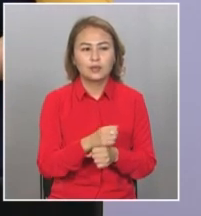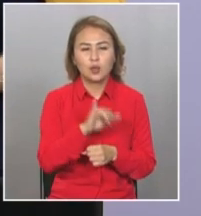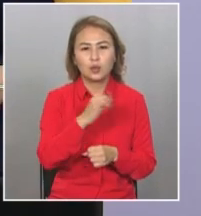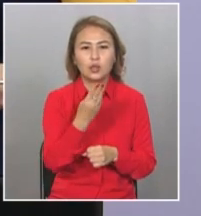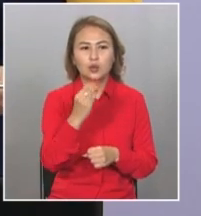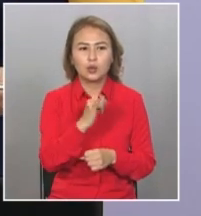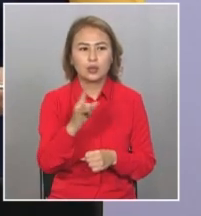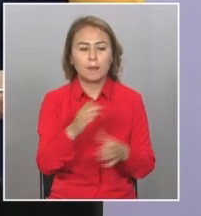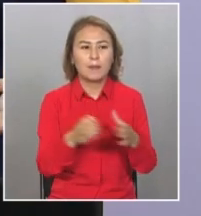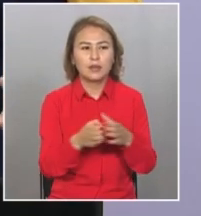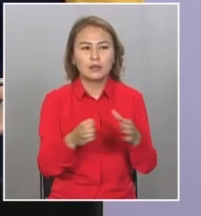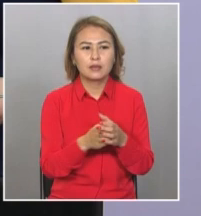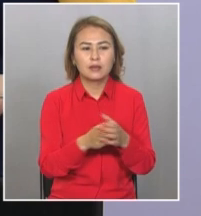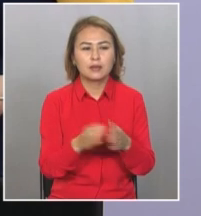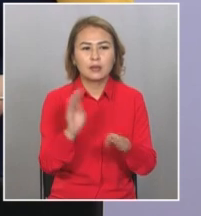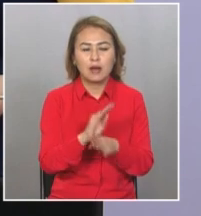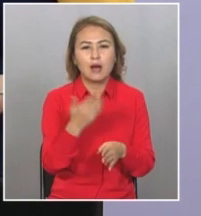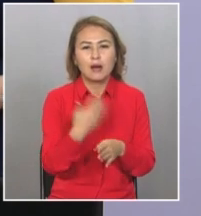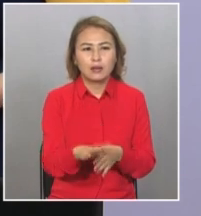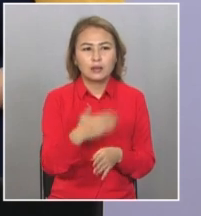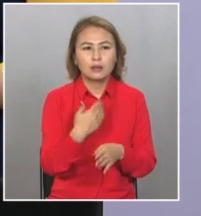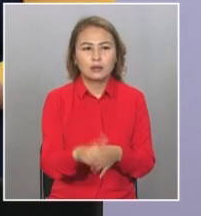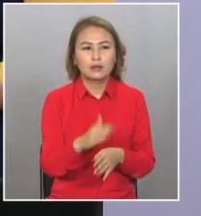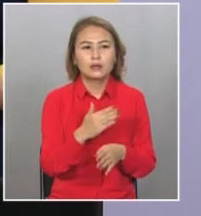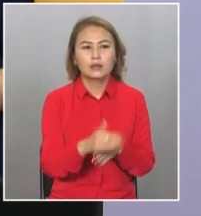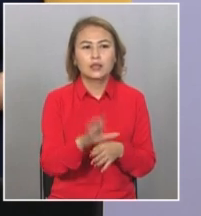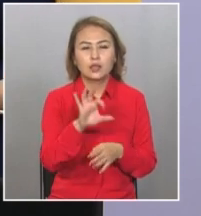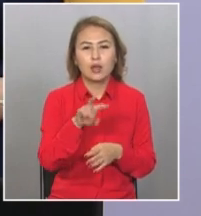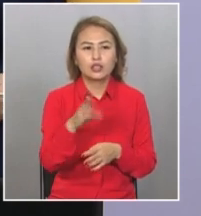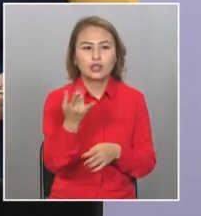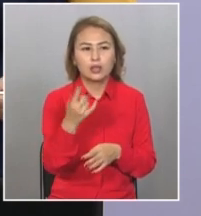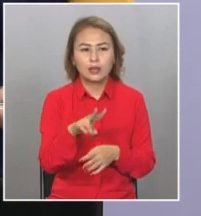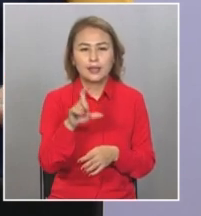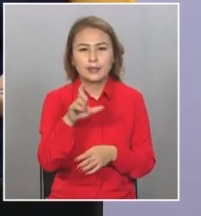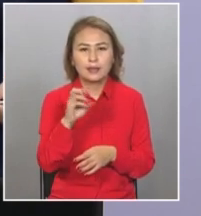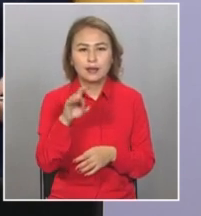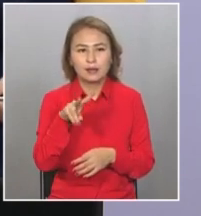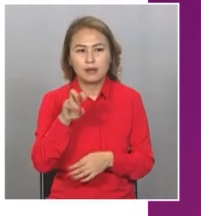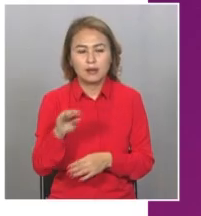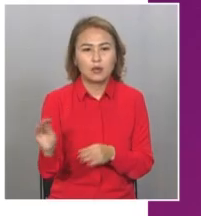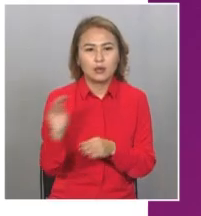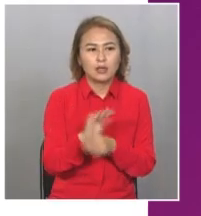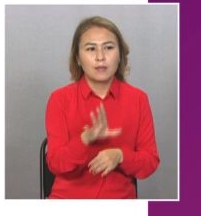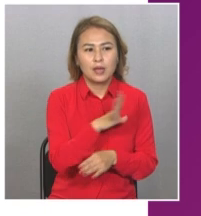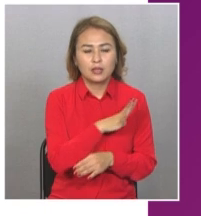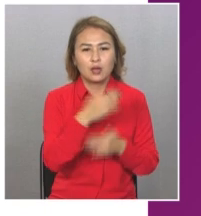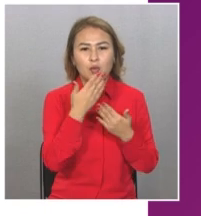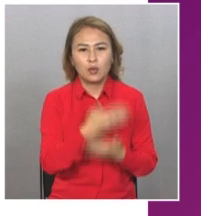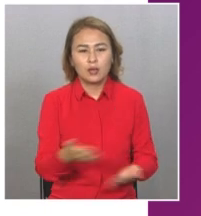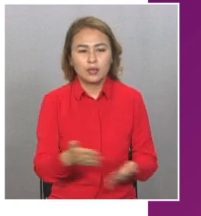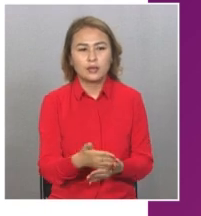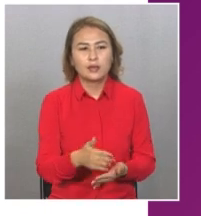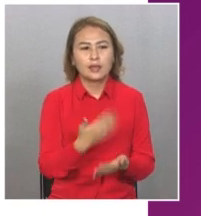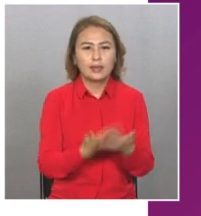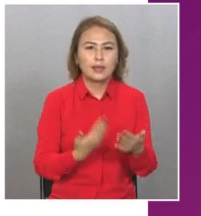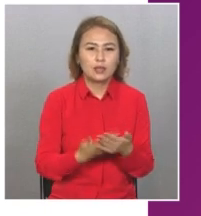300 партиясы ақырын-ақырын солшыл эсерлерге қосыла бастады. Яғни